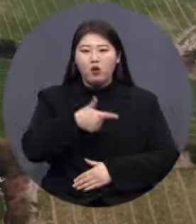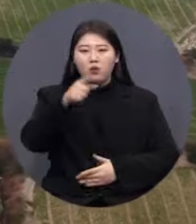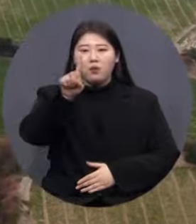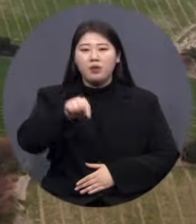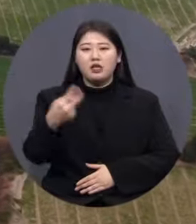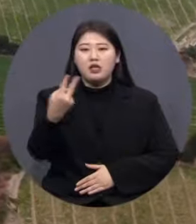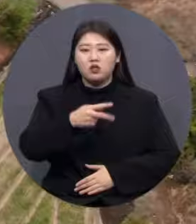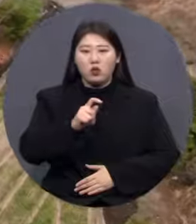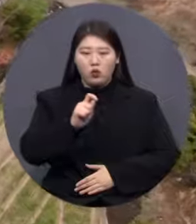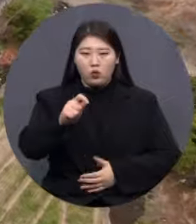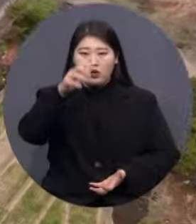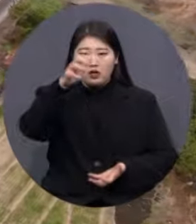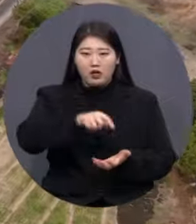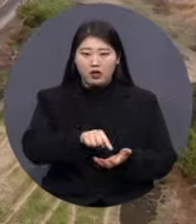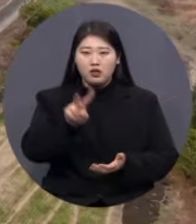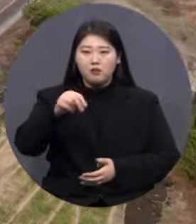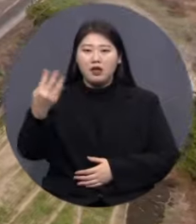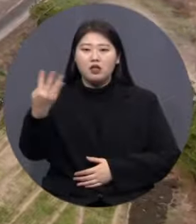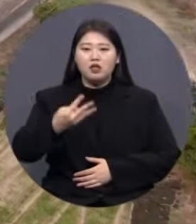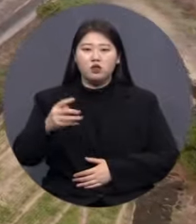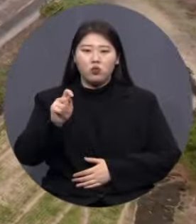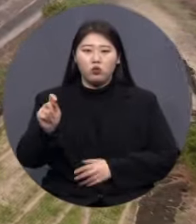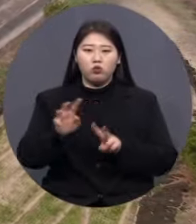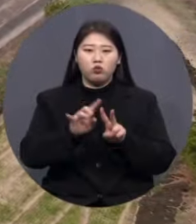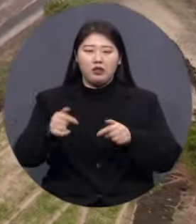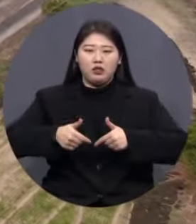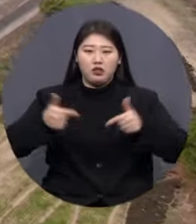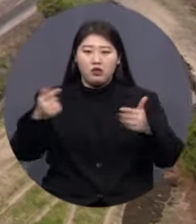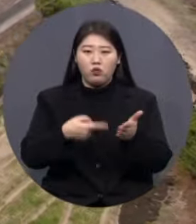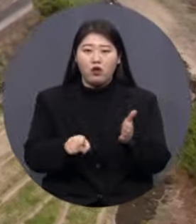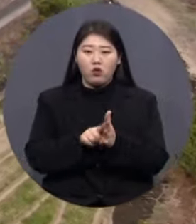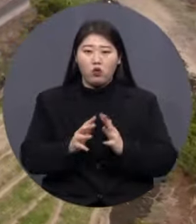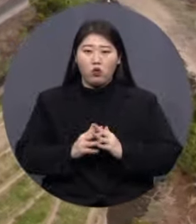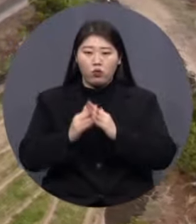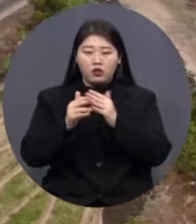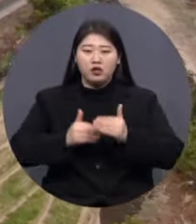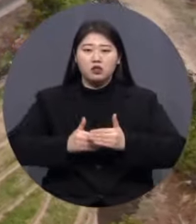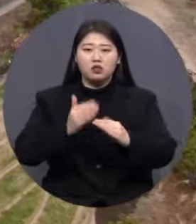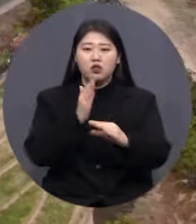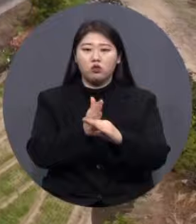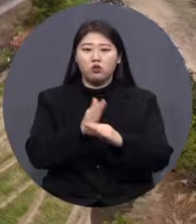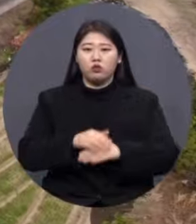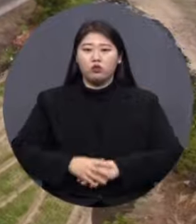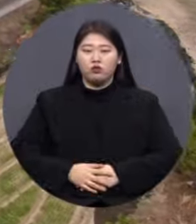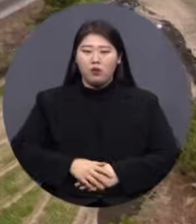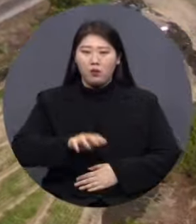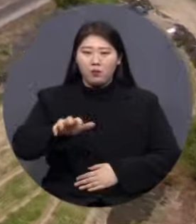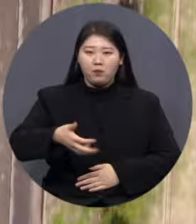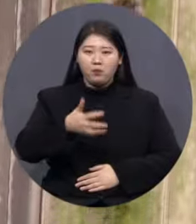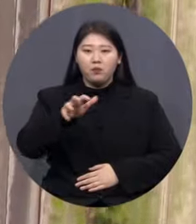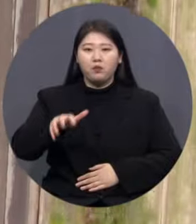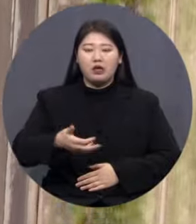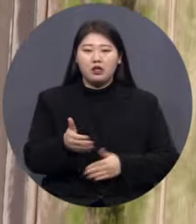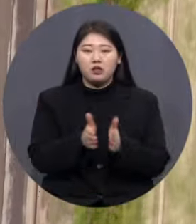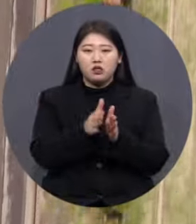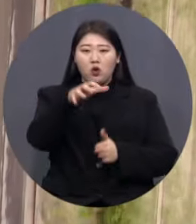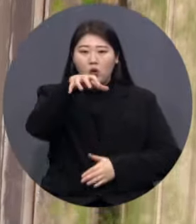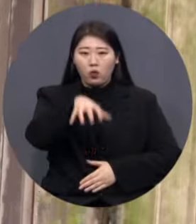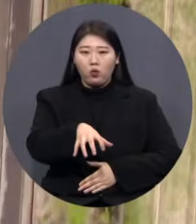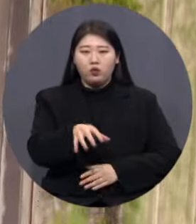처리 용량을 24,000 톤으로 두 배 늘리기 위한 공사가 한창입니다 터파기 공사가 진행 중인 현장